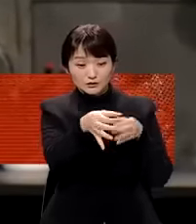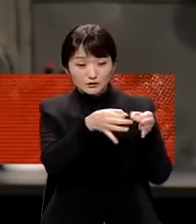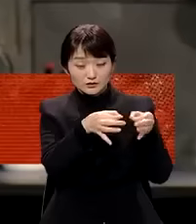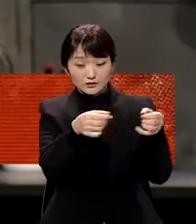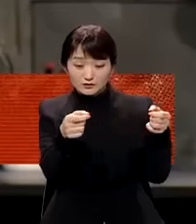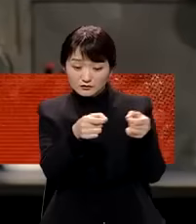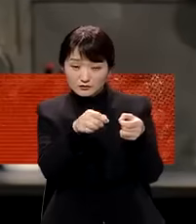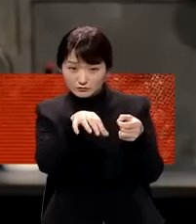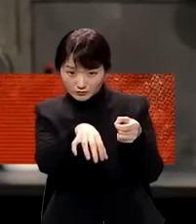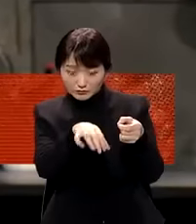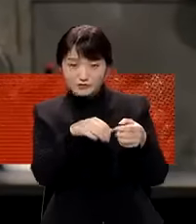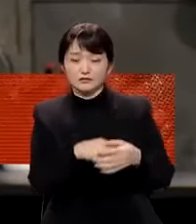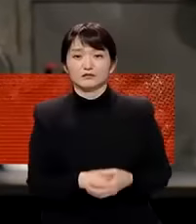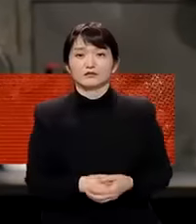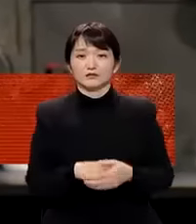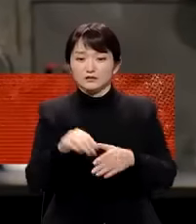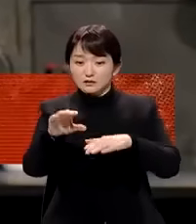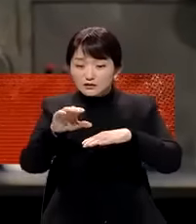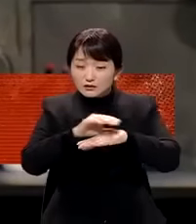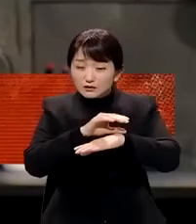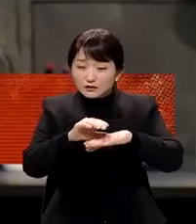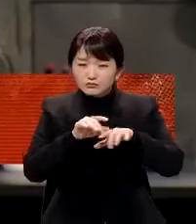컴퓨터는 프린터용